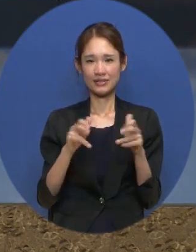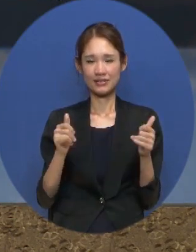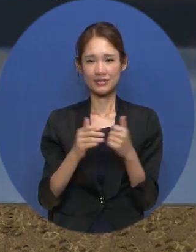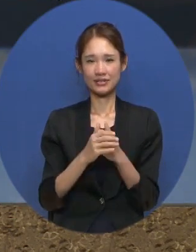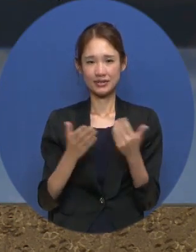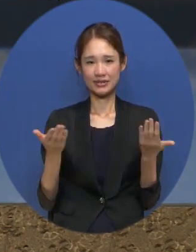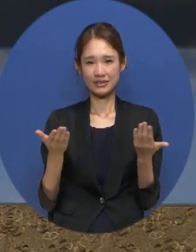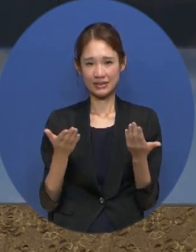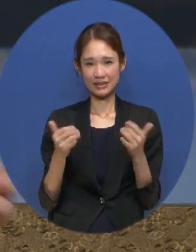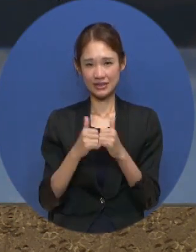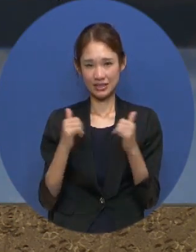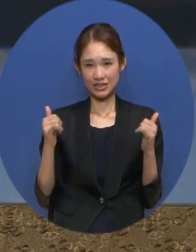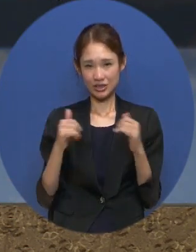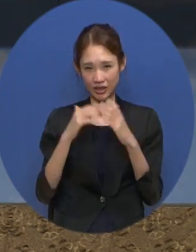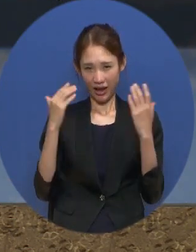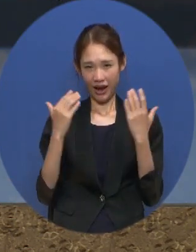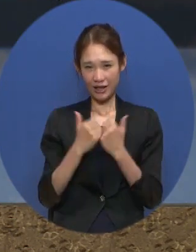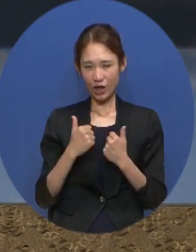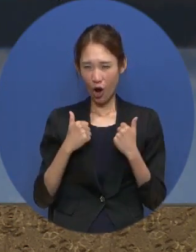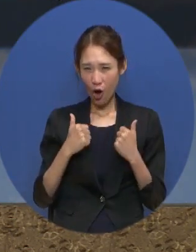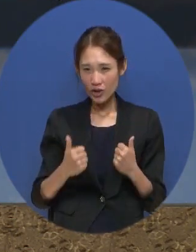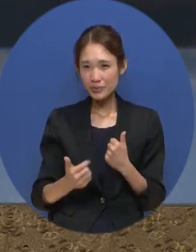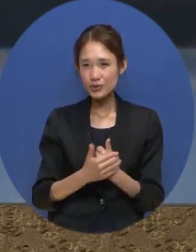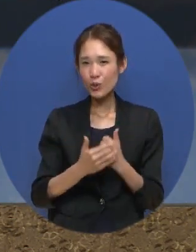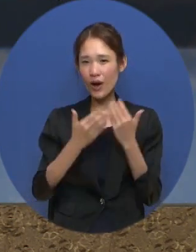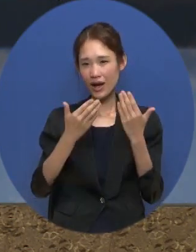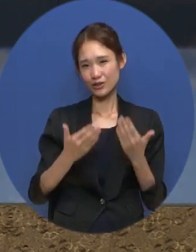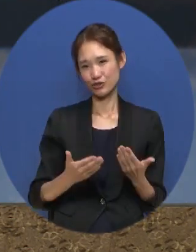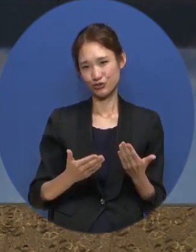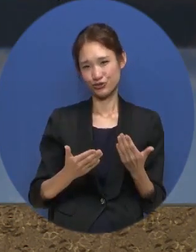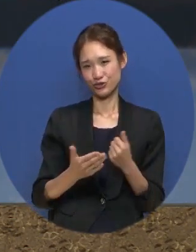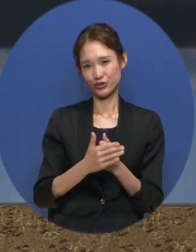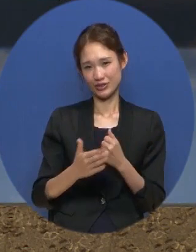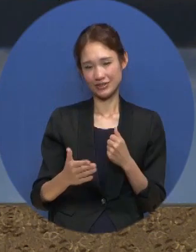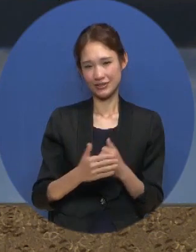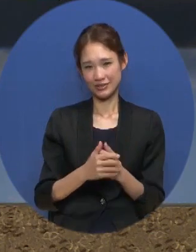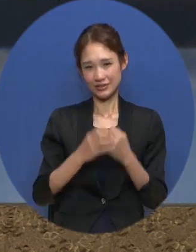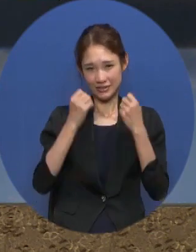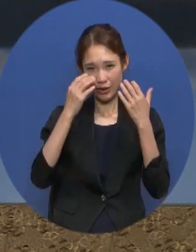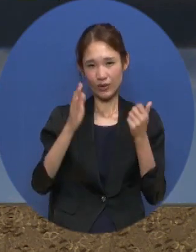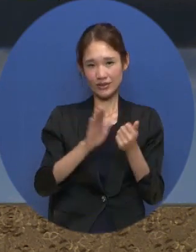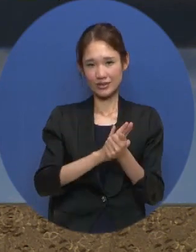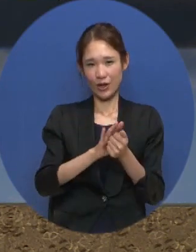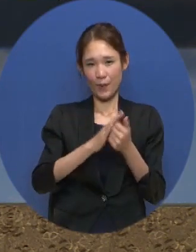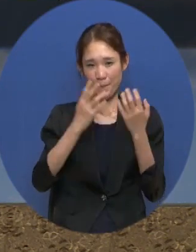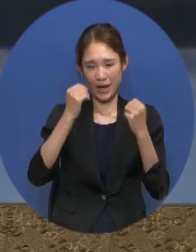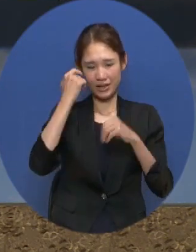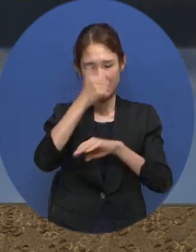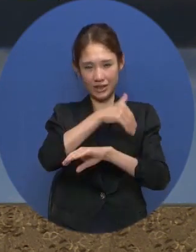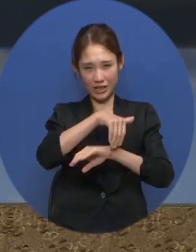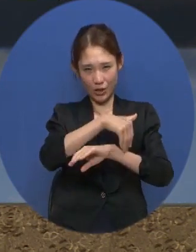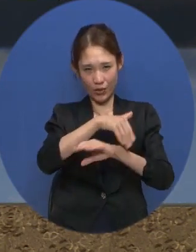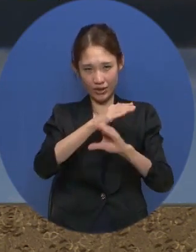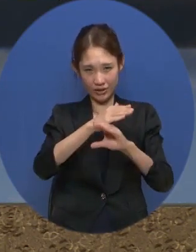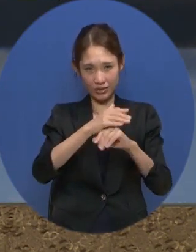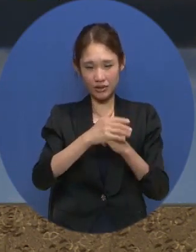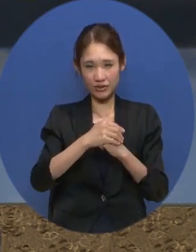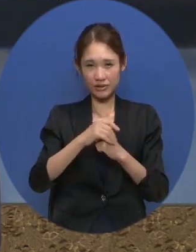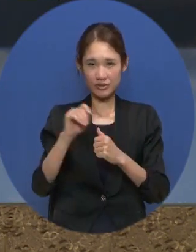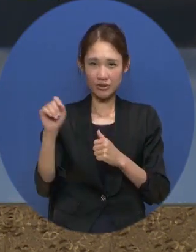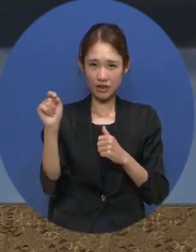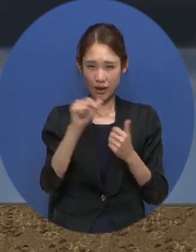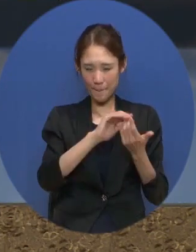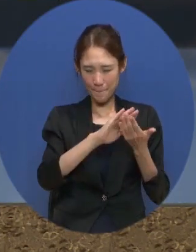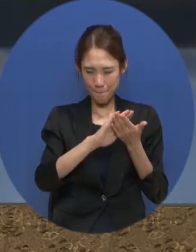그건 전적으로 장애인 직원들이 열심히 해준 덕분이라고 생각하고요. 지금 이제 새로운 서비스를 많이 기획하고 있어요. 그래서 자꾸